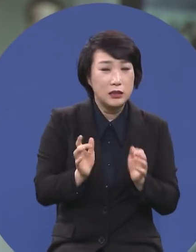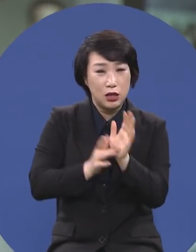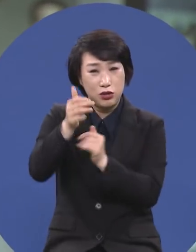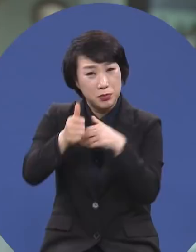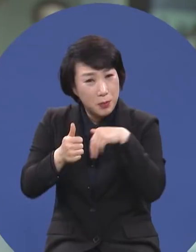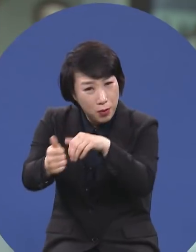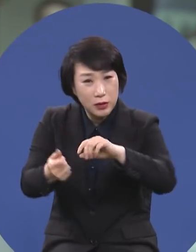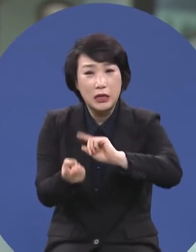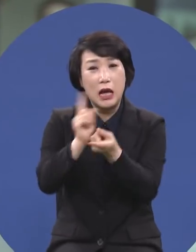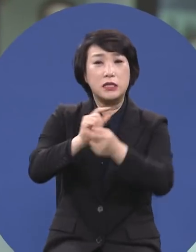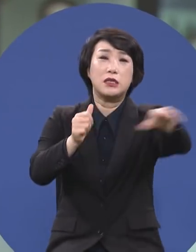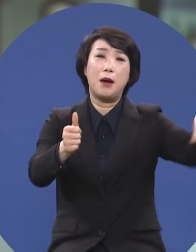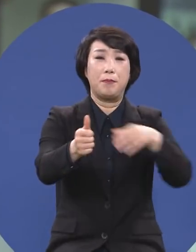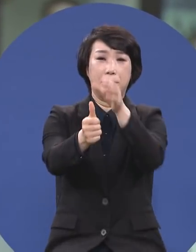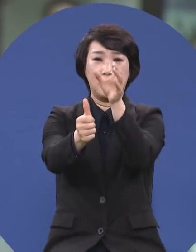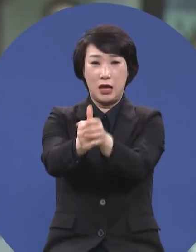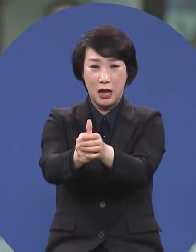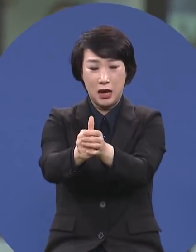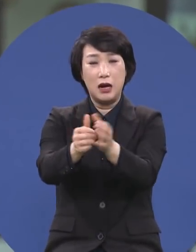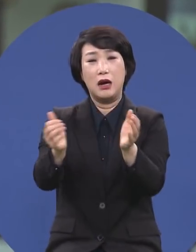그에게 담당시키셨도다.